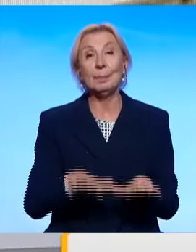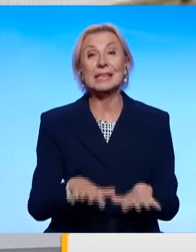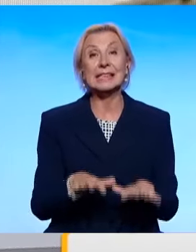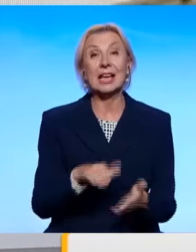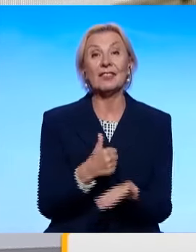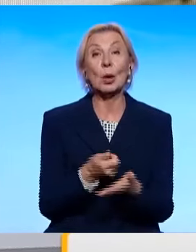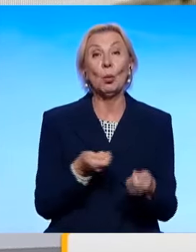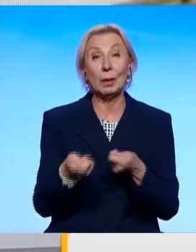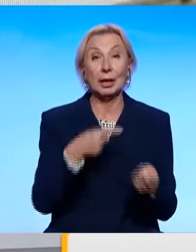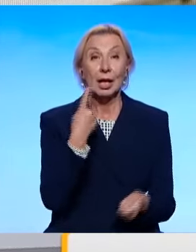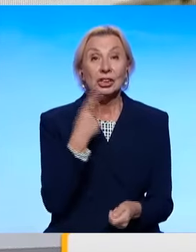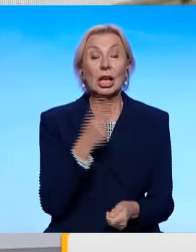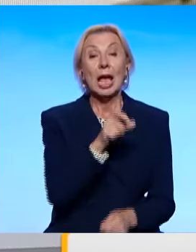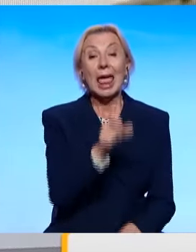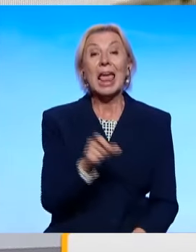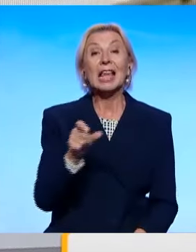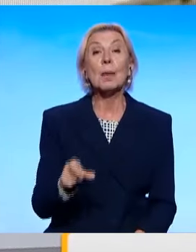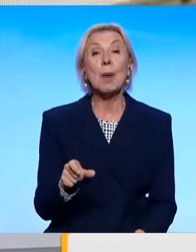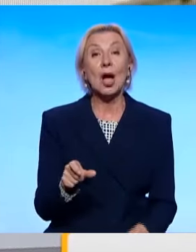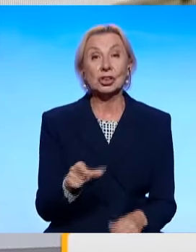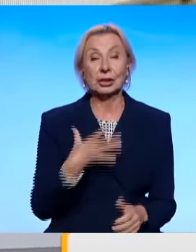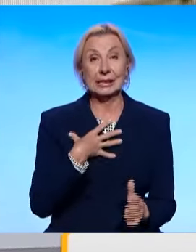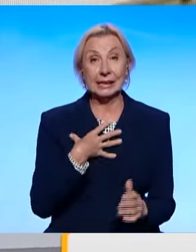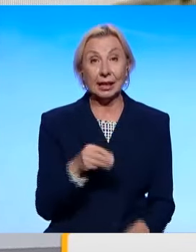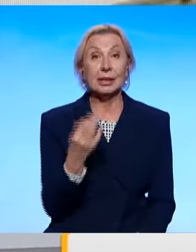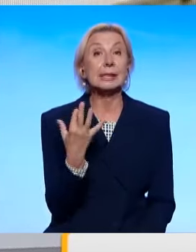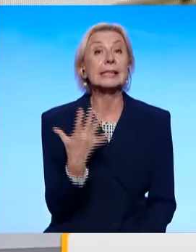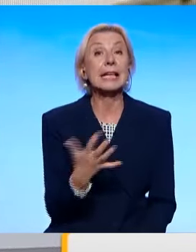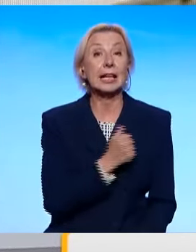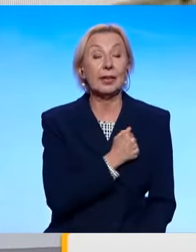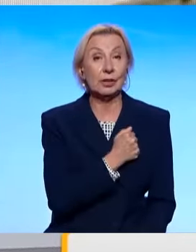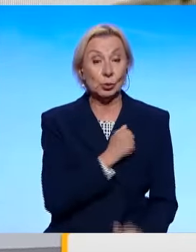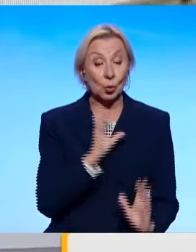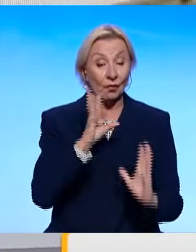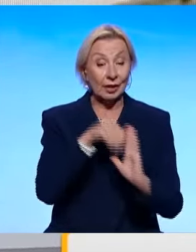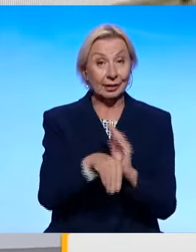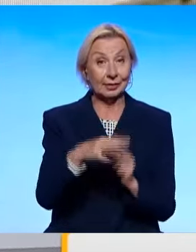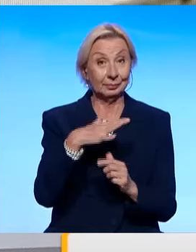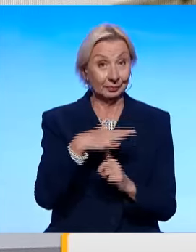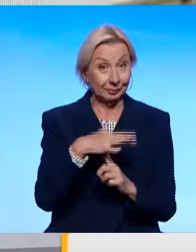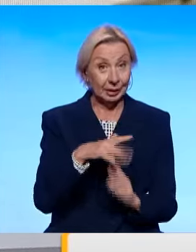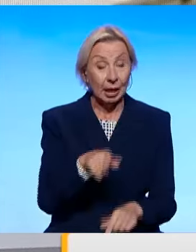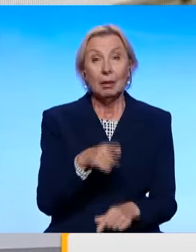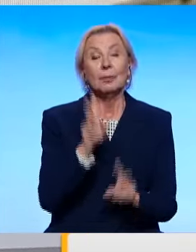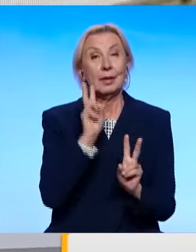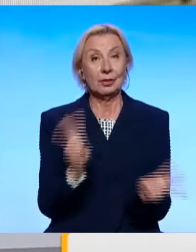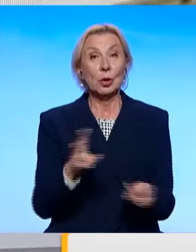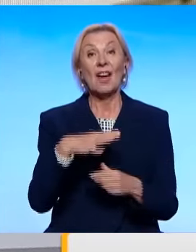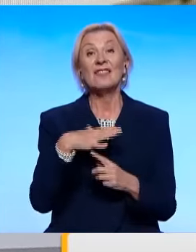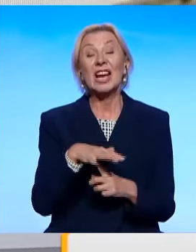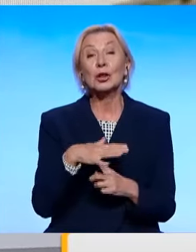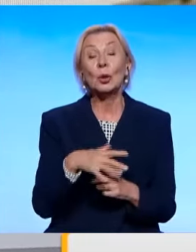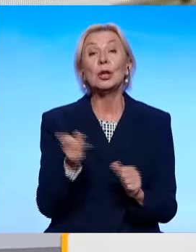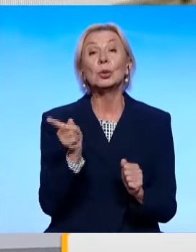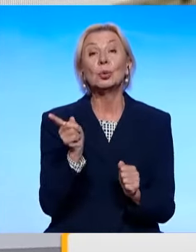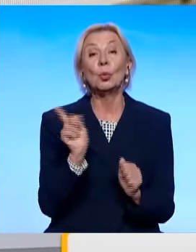губернатор повідомляє, що екіпаж загинув. Скільки військових було на борту – невідомо. За попередньою інформацією, вертоліт упав